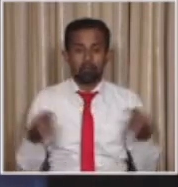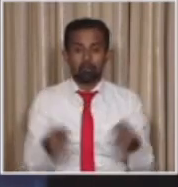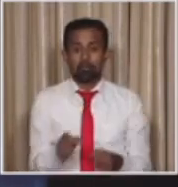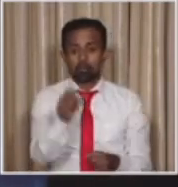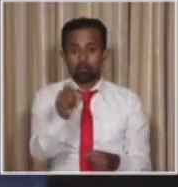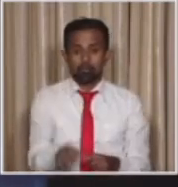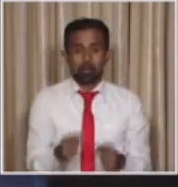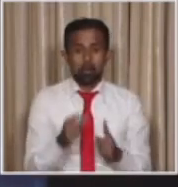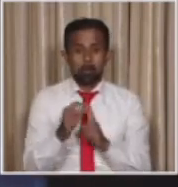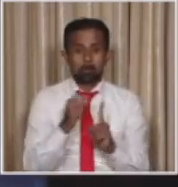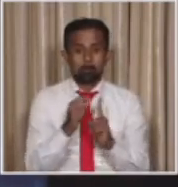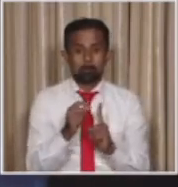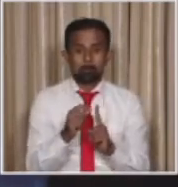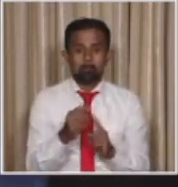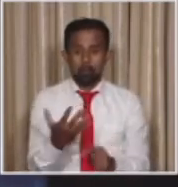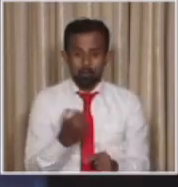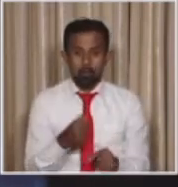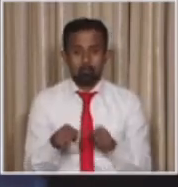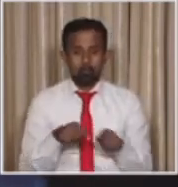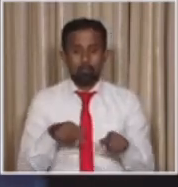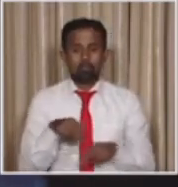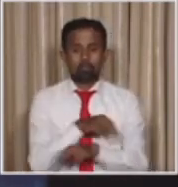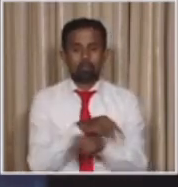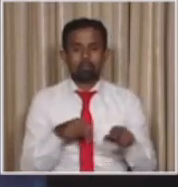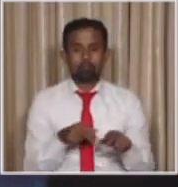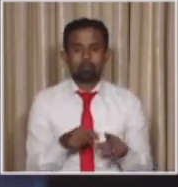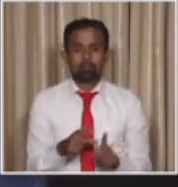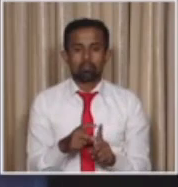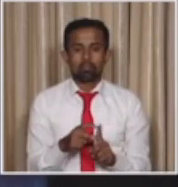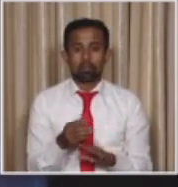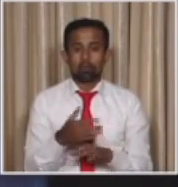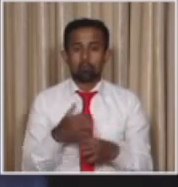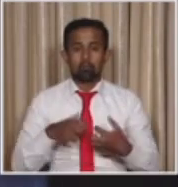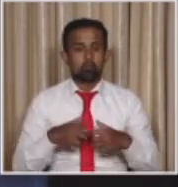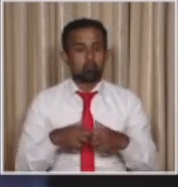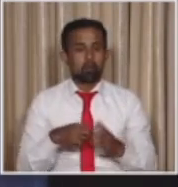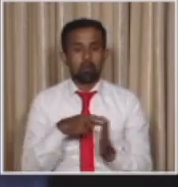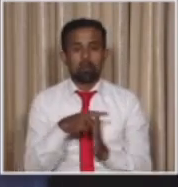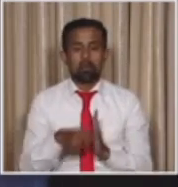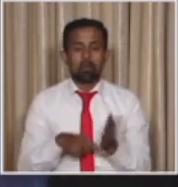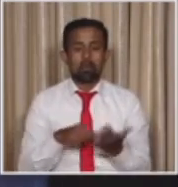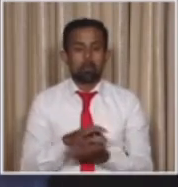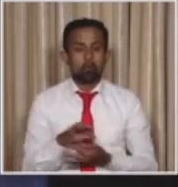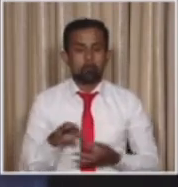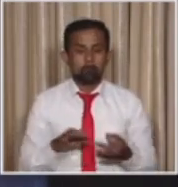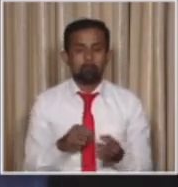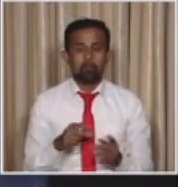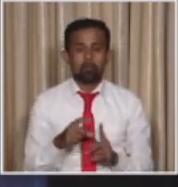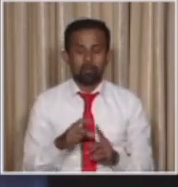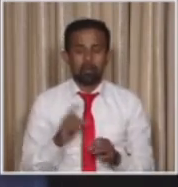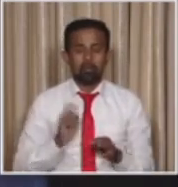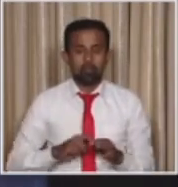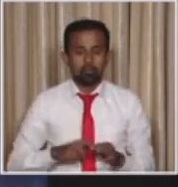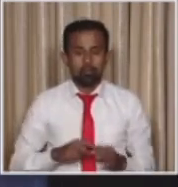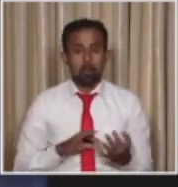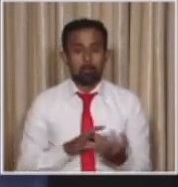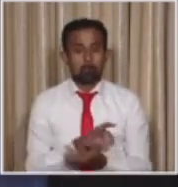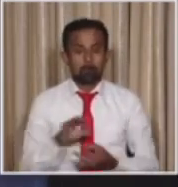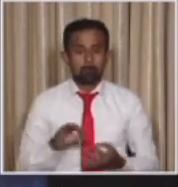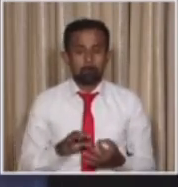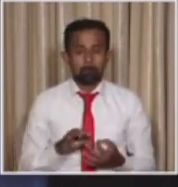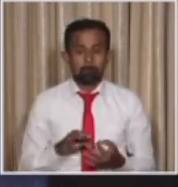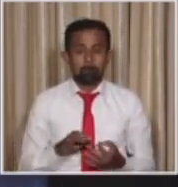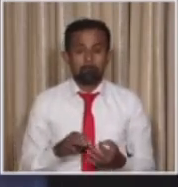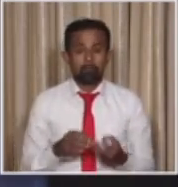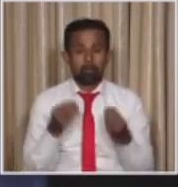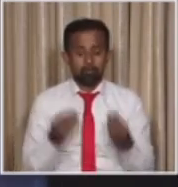උඹලට පාර්ලිමේන්තු වෙන්න ඕන මේ විදිහට හැසිරියන් කියලා සත් දරුණු අනතුරක තියෙනවා මේ රටේ ප්‍රජාතන්ත්‍රවාදය දරුණු අනතුරක ප්‍රජාතන්ත්‍රවාදය හෙළලා